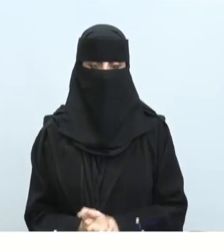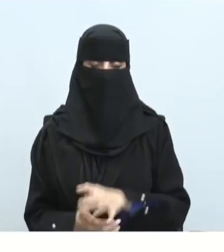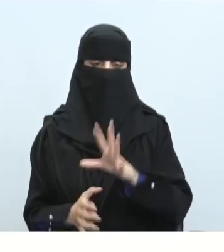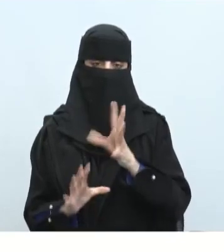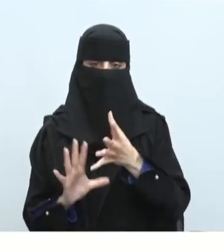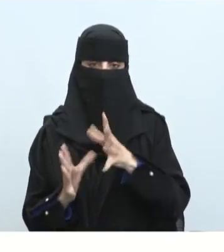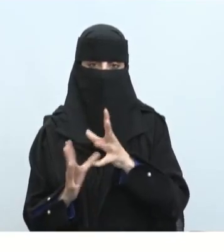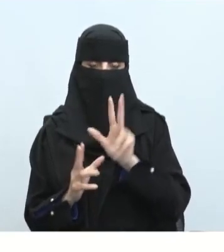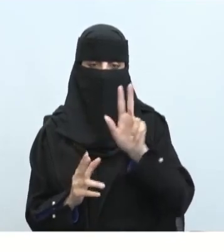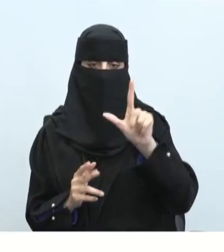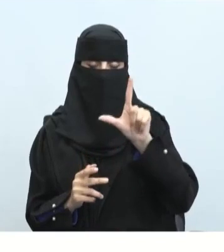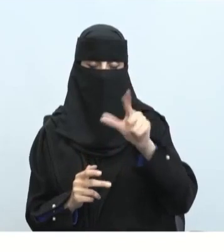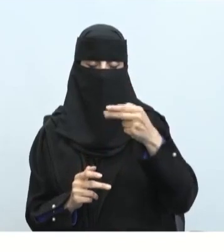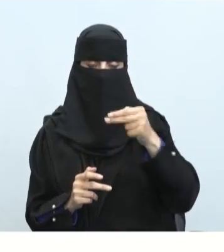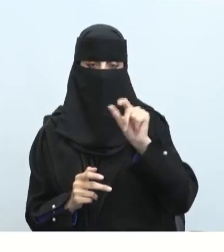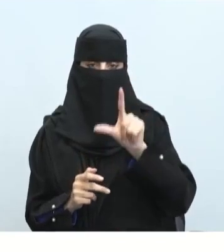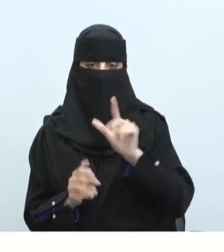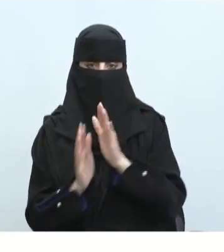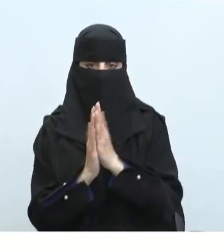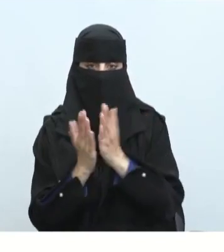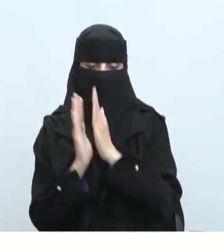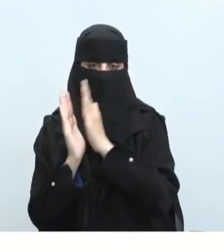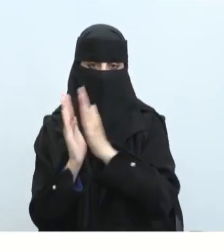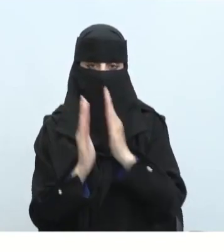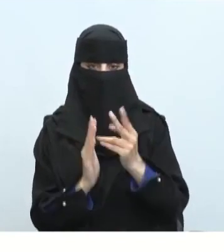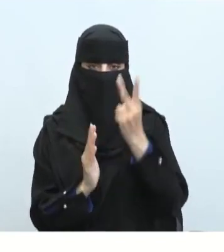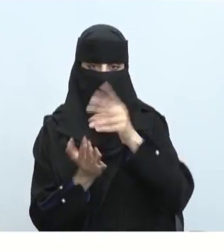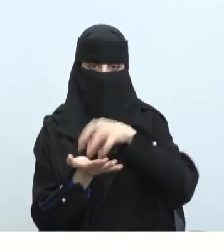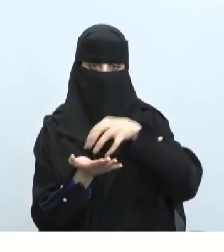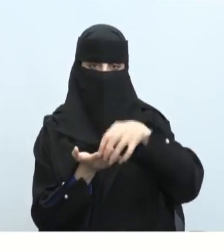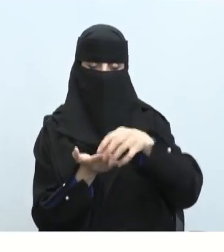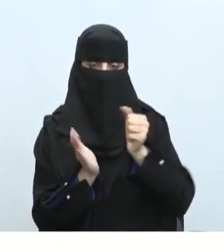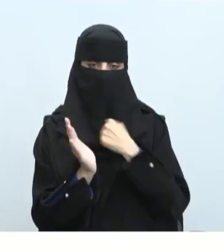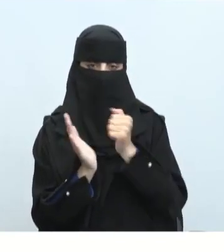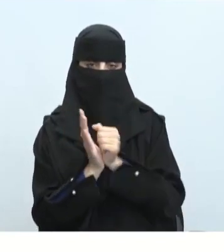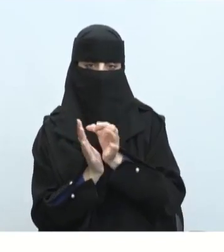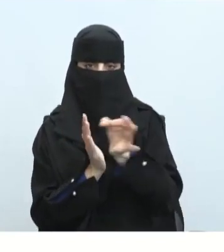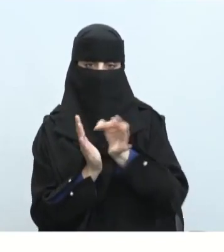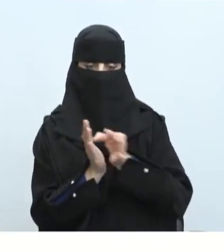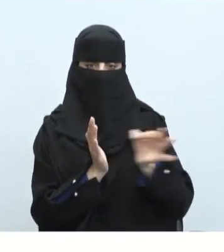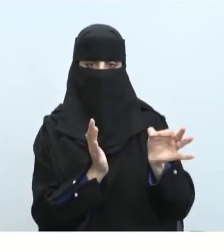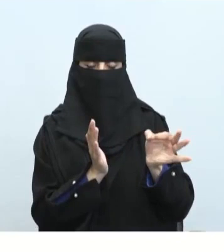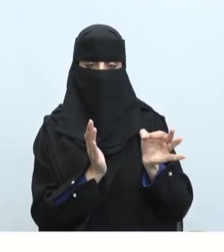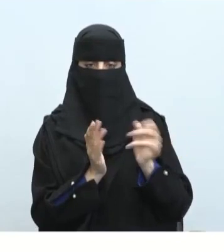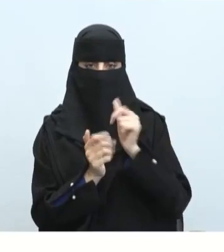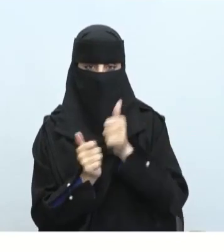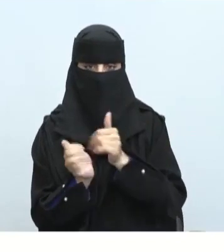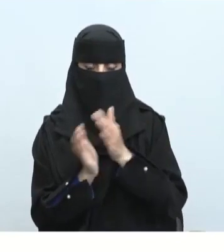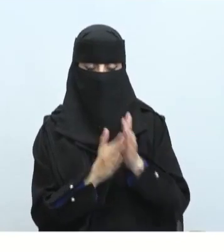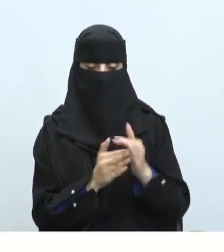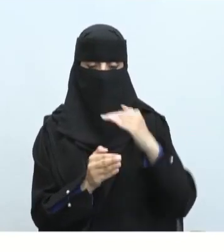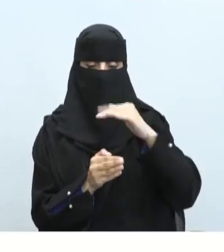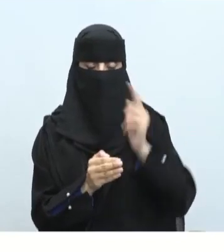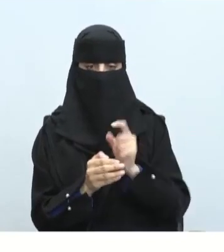لعل المكتبتين قريبتان من المنزل الحرف الناسخ في هذا المثال